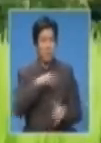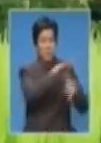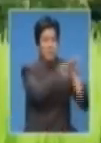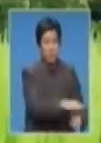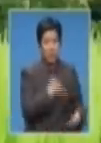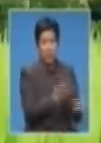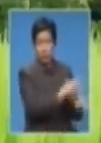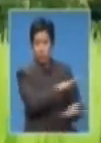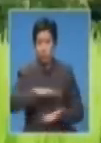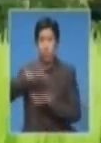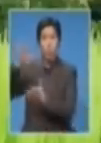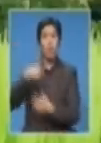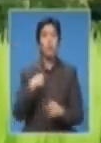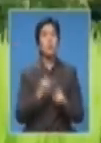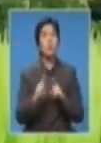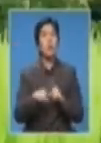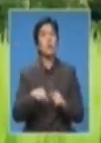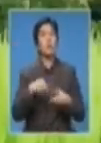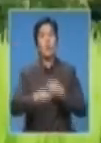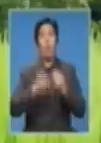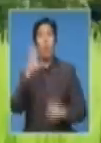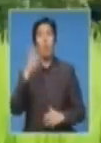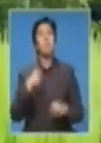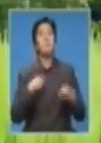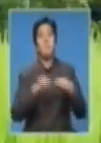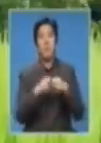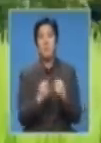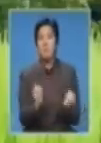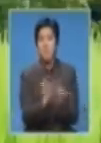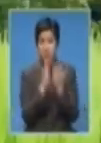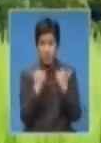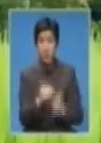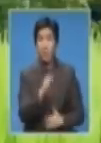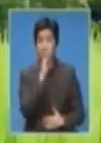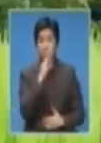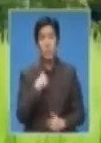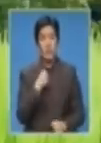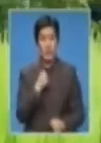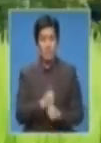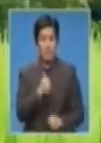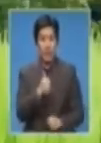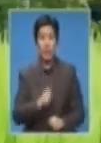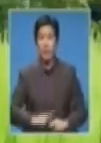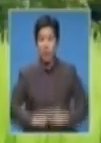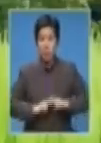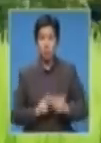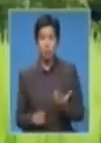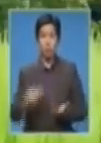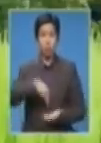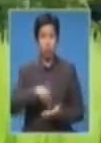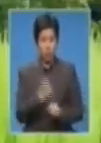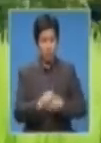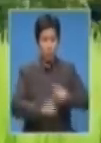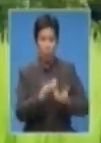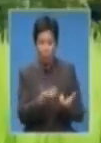งไปขายต่างประเทศราคาตกอีกตามตลาดโลกอีกมันก็มีปัญหาหมดเพราะฉะนั้นถ้าเราสามารถทำได้พึ่งพากันเองนะ